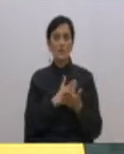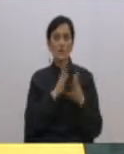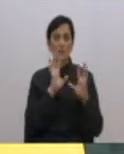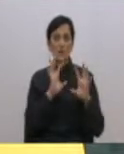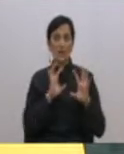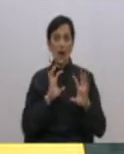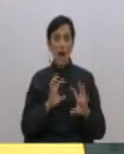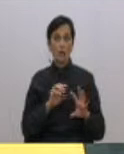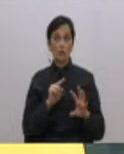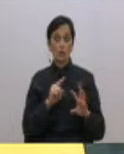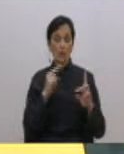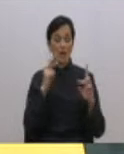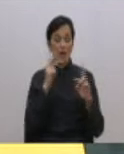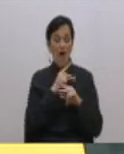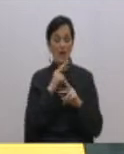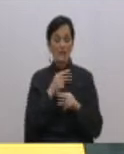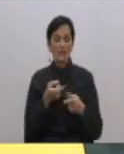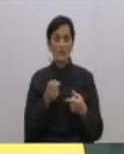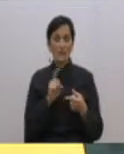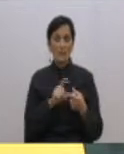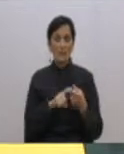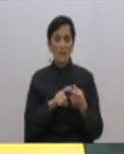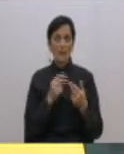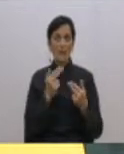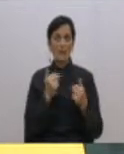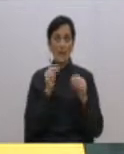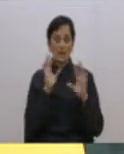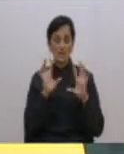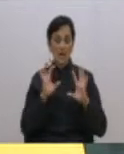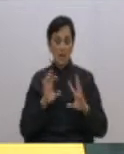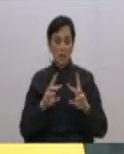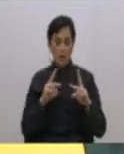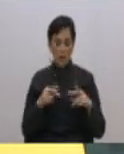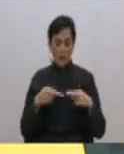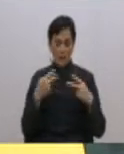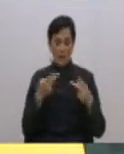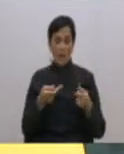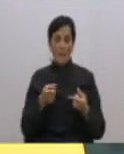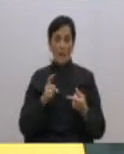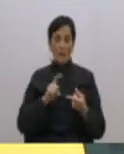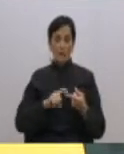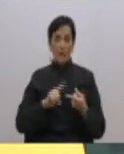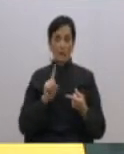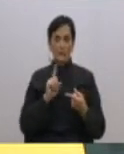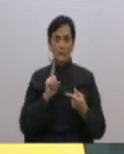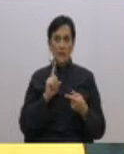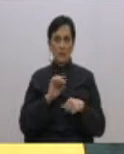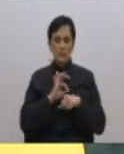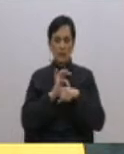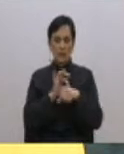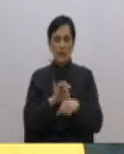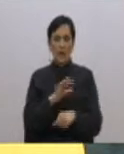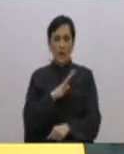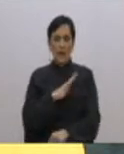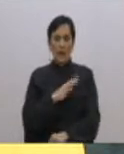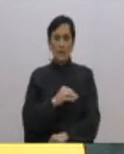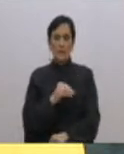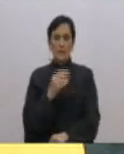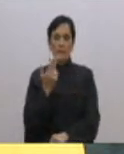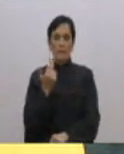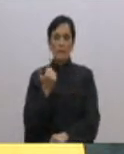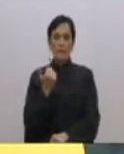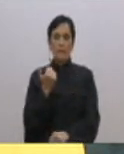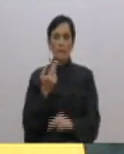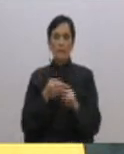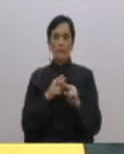კანონმდებლობაში არსებულ ხარვეზებთან დაკავშირებით და იმ საკანონმდებლო ცვლილებებთან დაკავშირებით, რაც გასატარებელი იყო. და